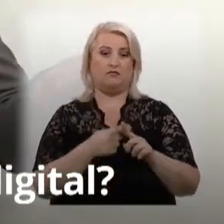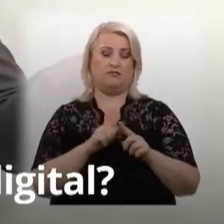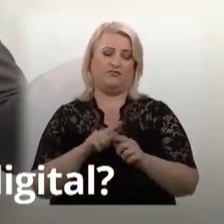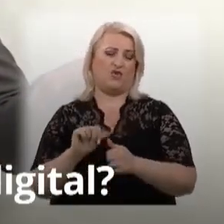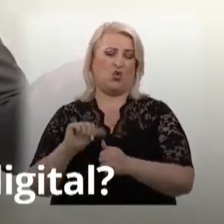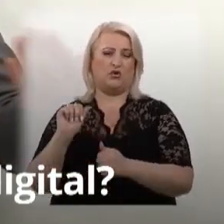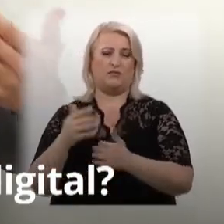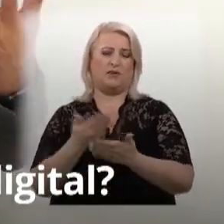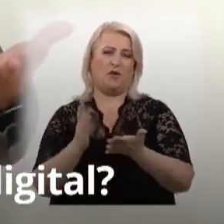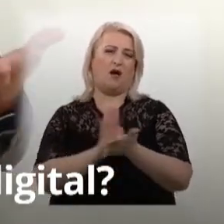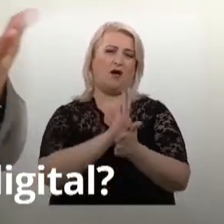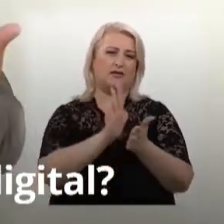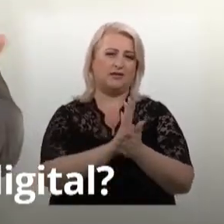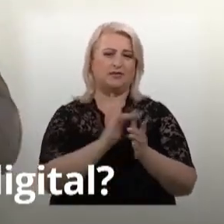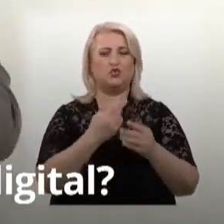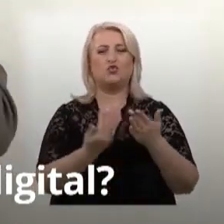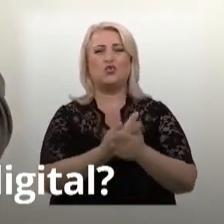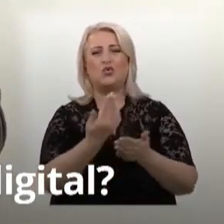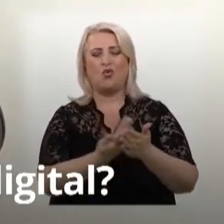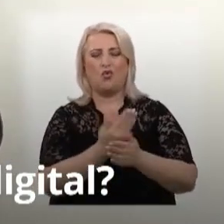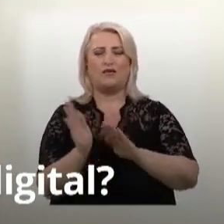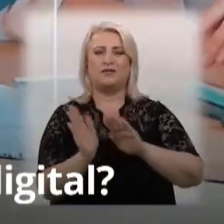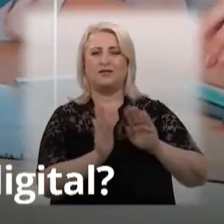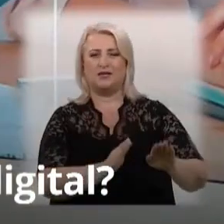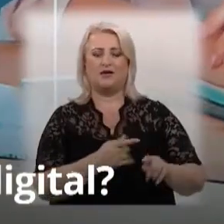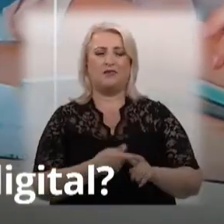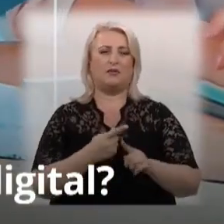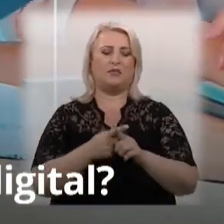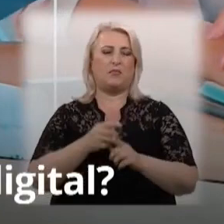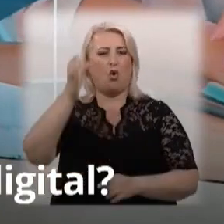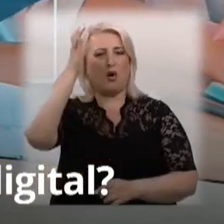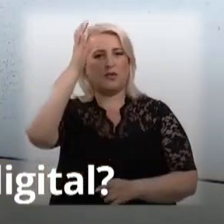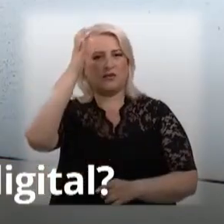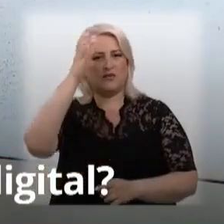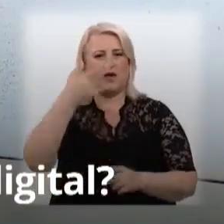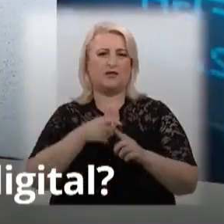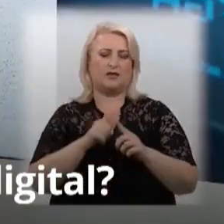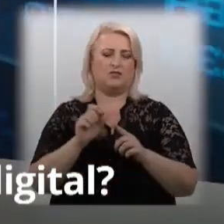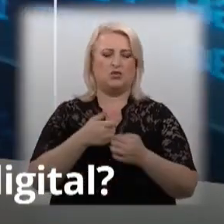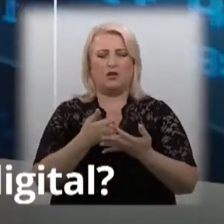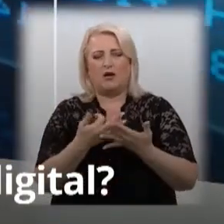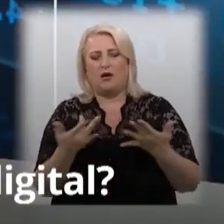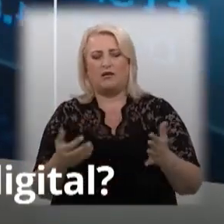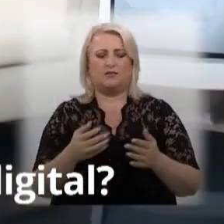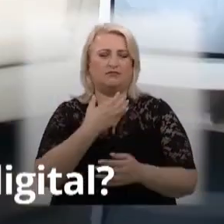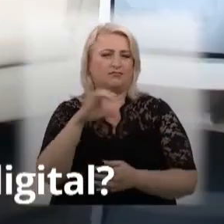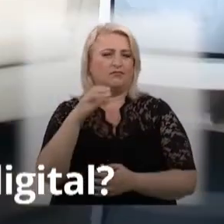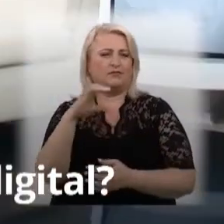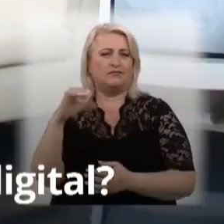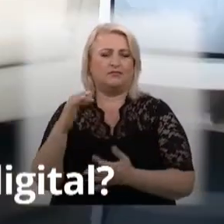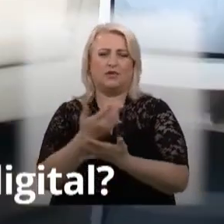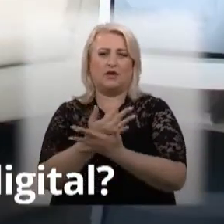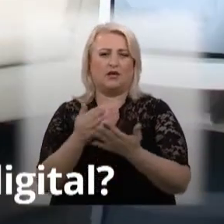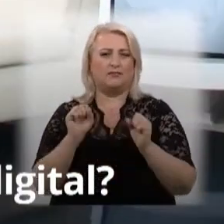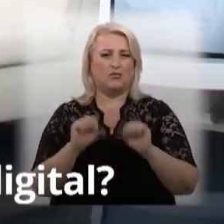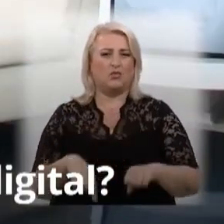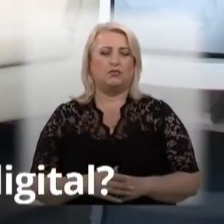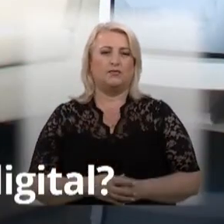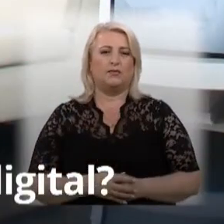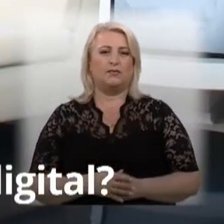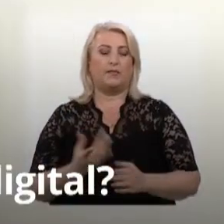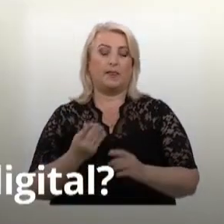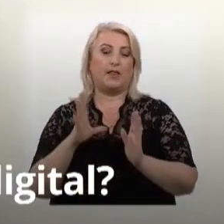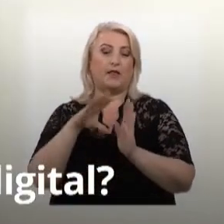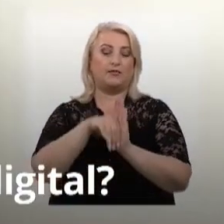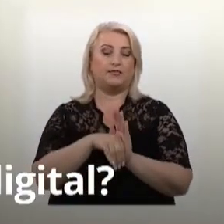de presă Spre exemplu pentru că aici No să vedeți industria educației de Unde putem vedea tipul de postări producem un an așa un